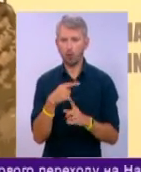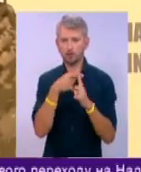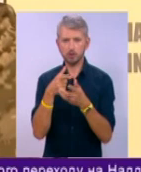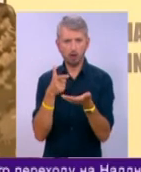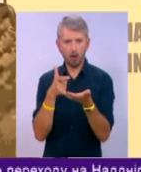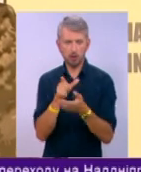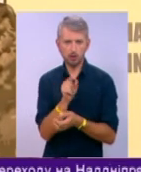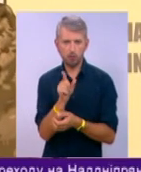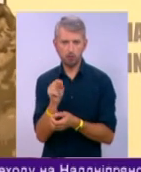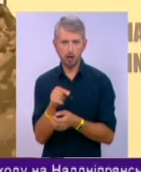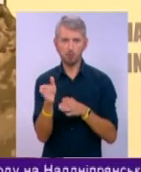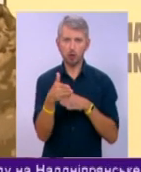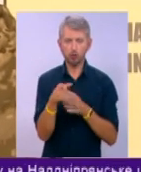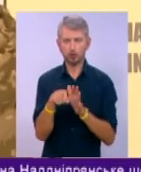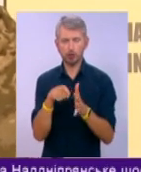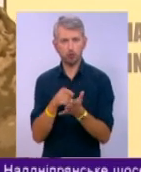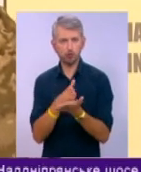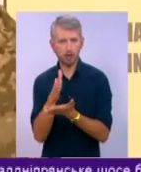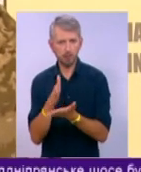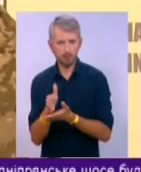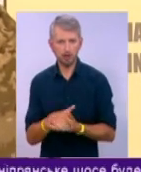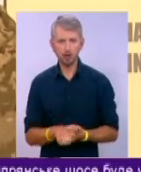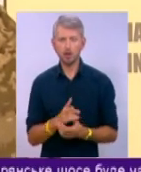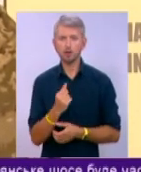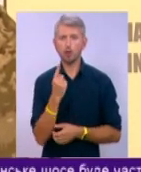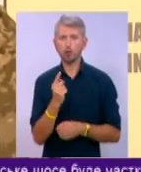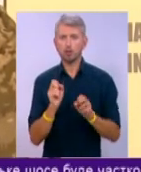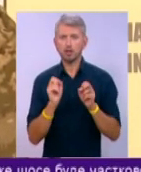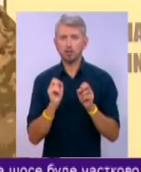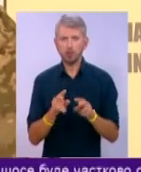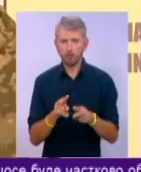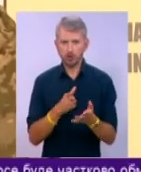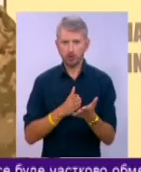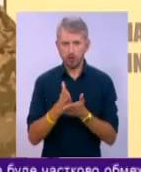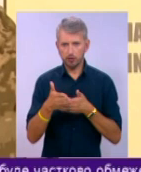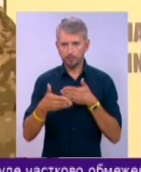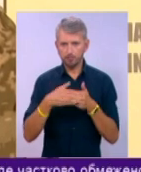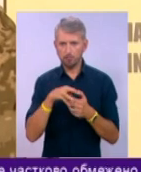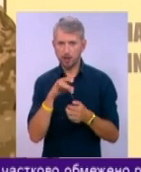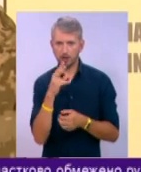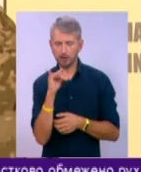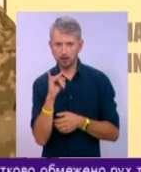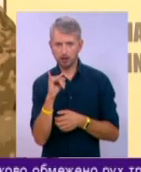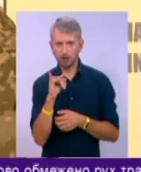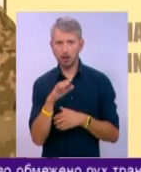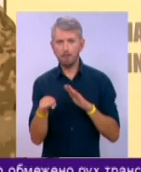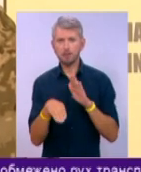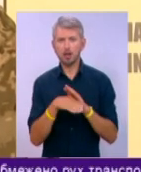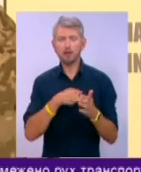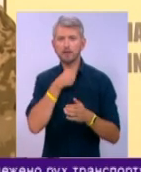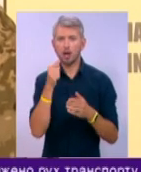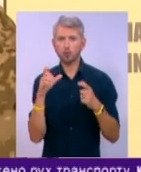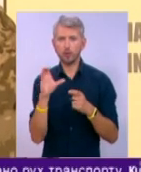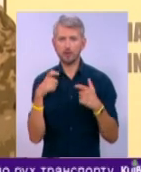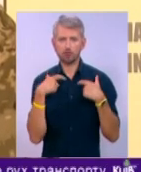на Маріупольському та Донецькому напрямках. На одному з небезпечних напрямків на підступах до Мар'їнки підлеглі старшого сержанта